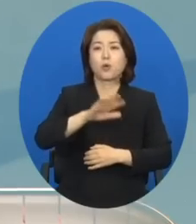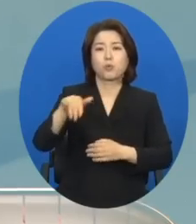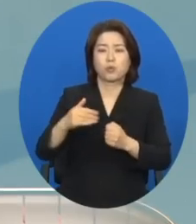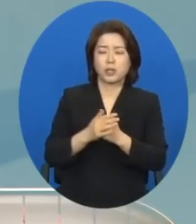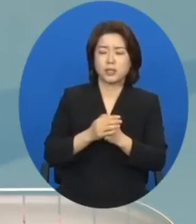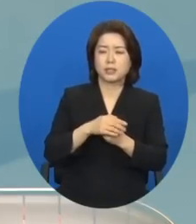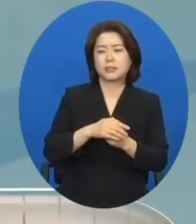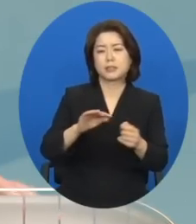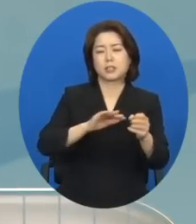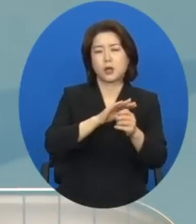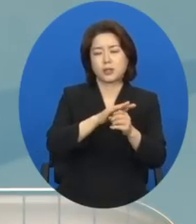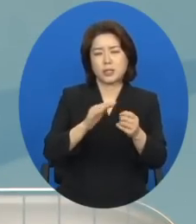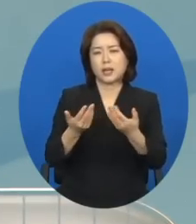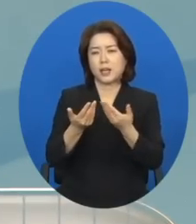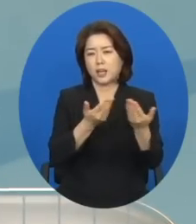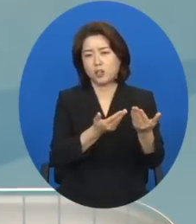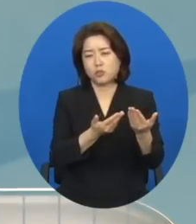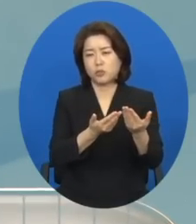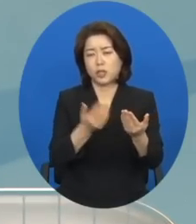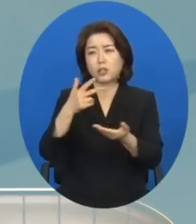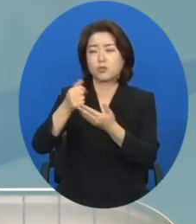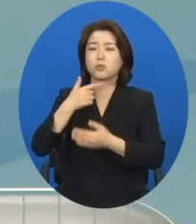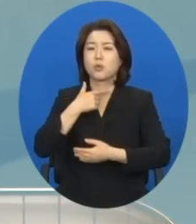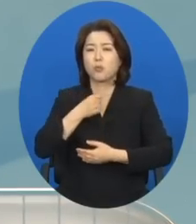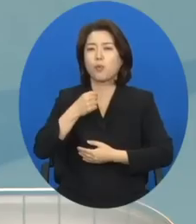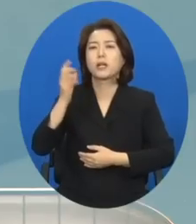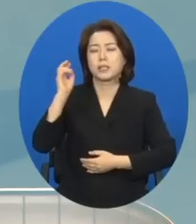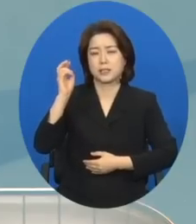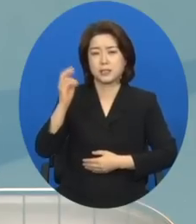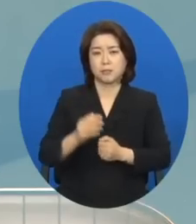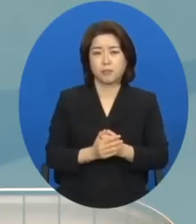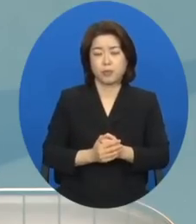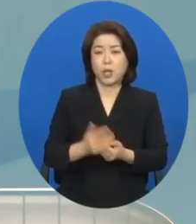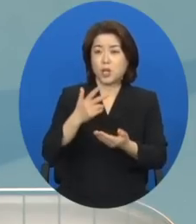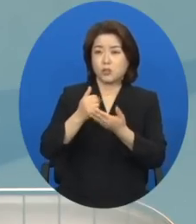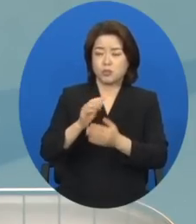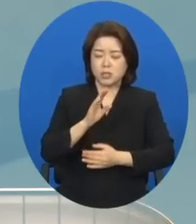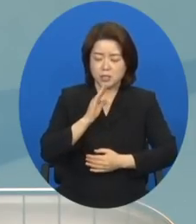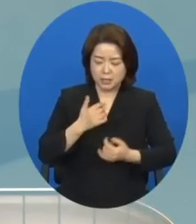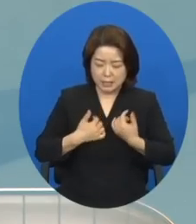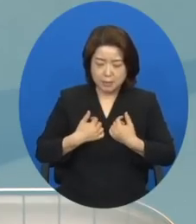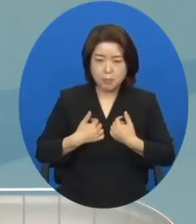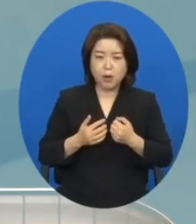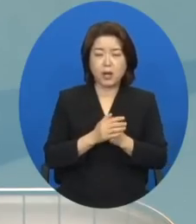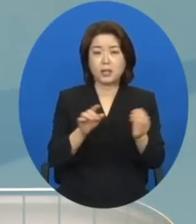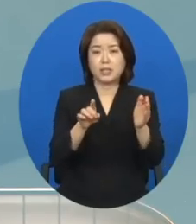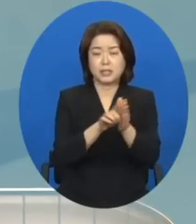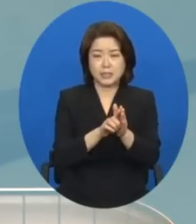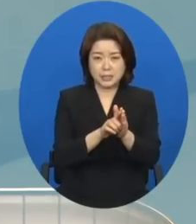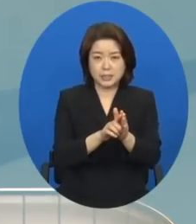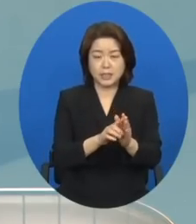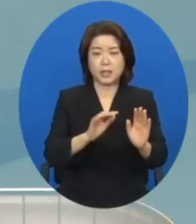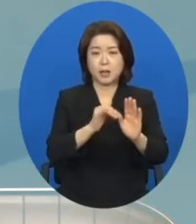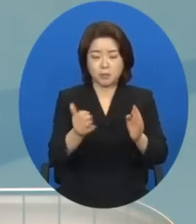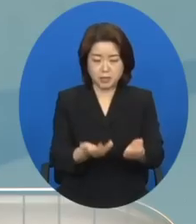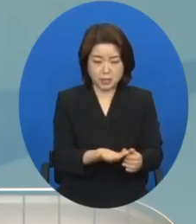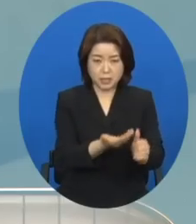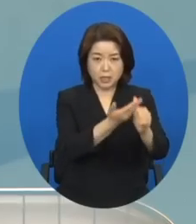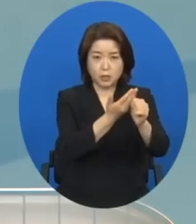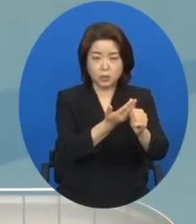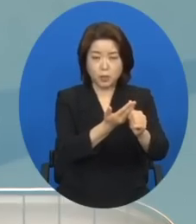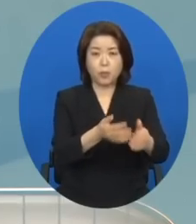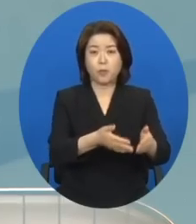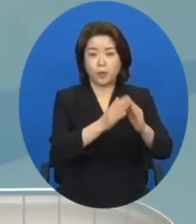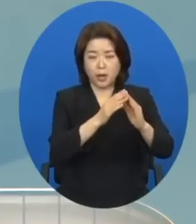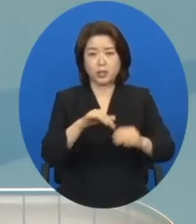교회라고 생각해요. 물론 죄를 짓지 않고 정말 주님이 기뻐하시는 신실한 백성들을 기르고 세우는 것이 우리의